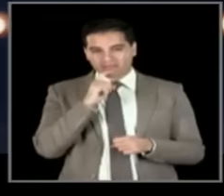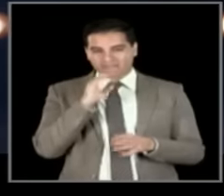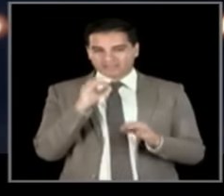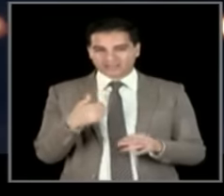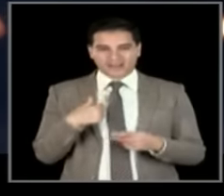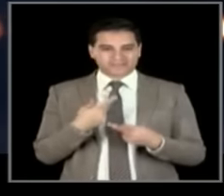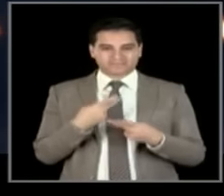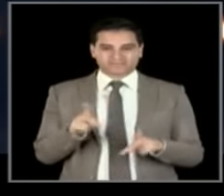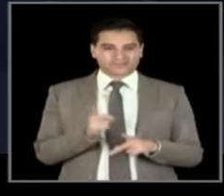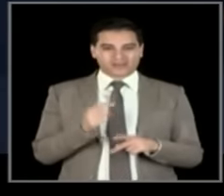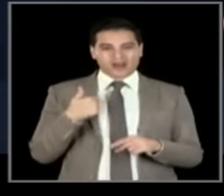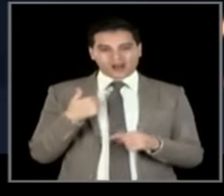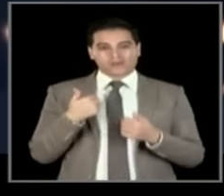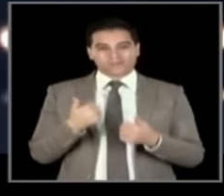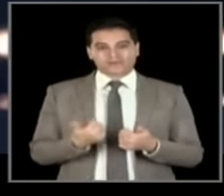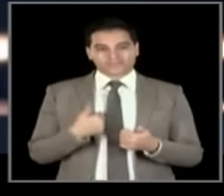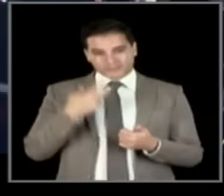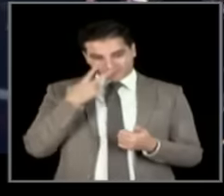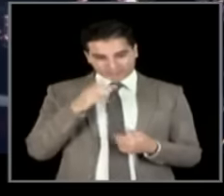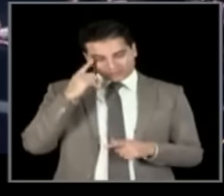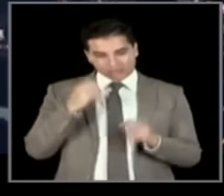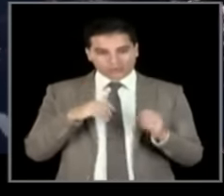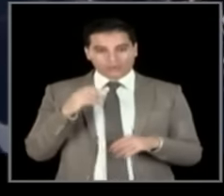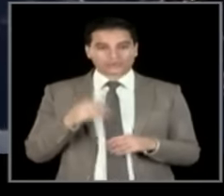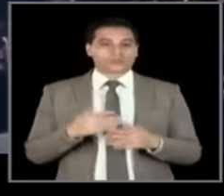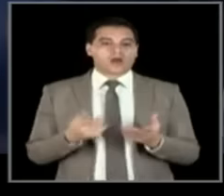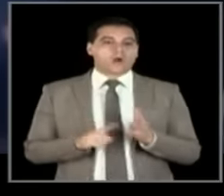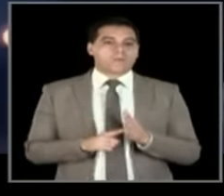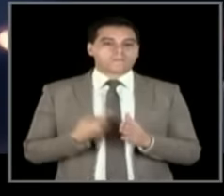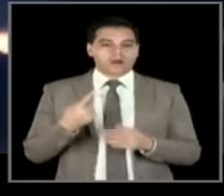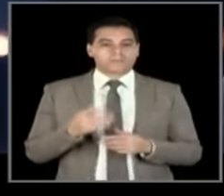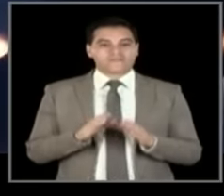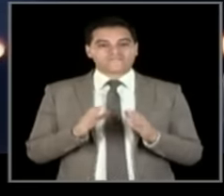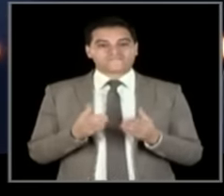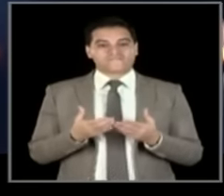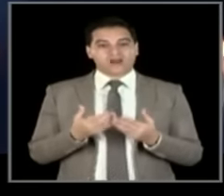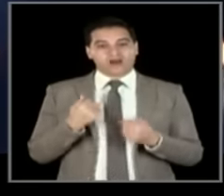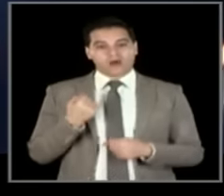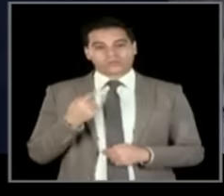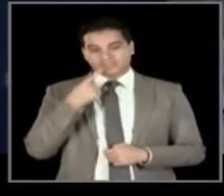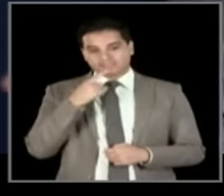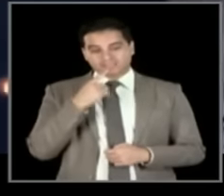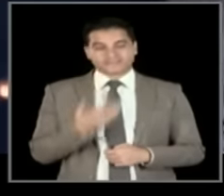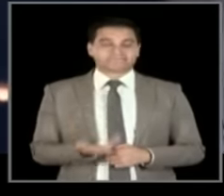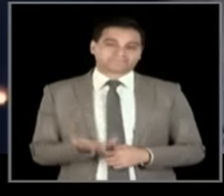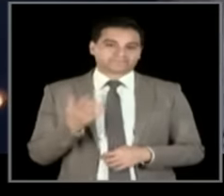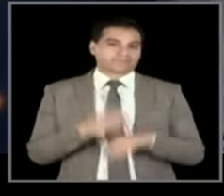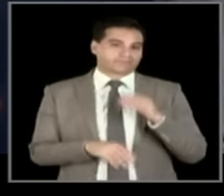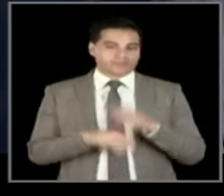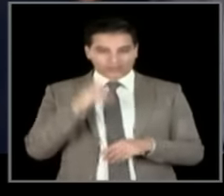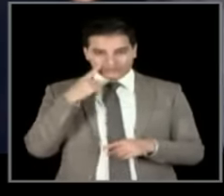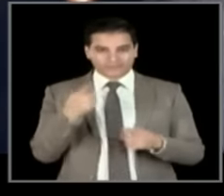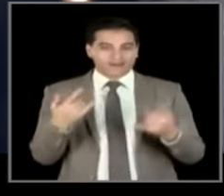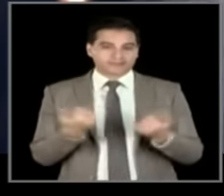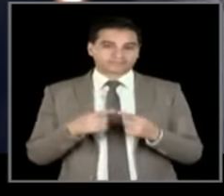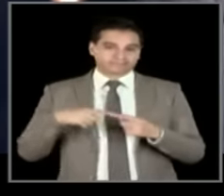شمس. كان في معلومات عندي بس ايه، من التوتر اول مره، فريق اسكندريه فريق قوي عنده خبره. خلينا نشوف ايه اللي هيحصل في